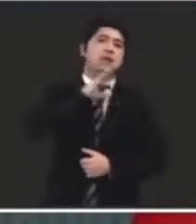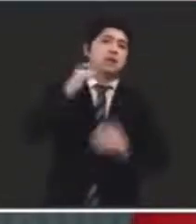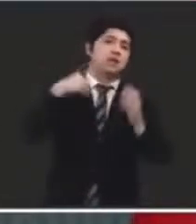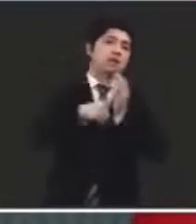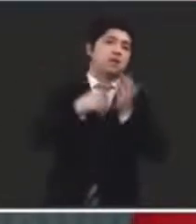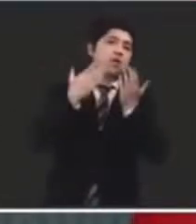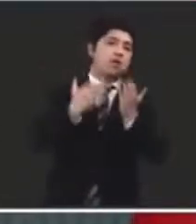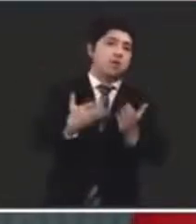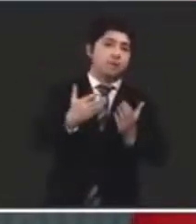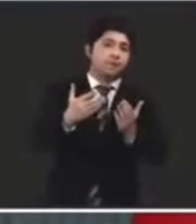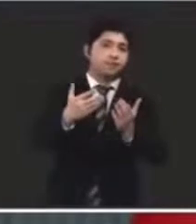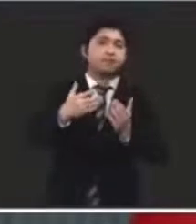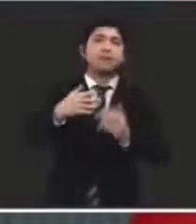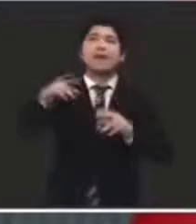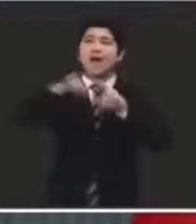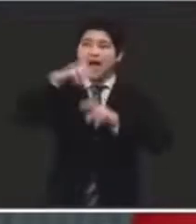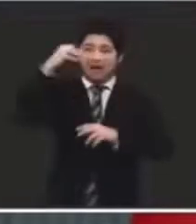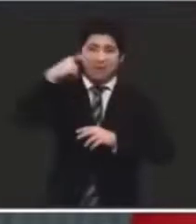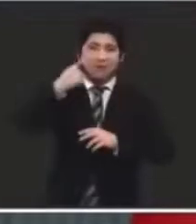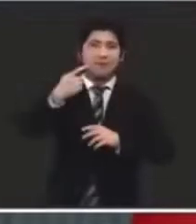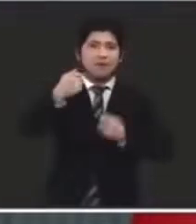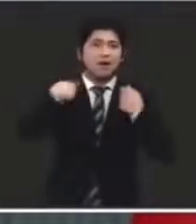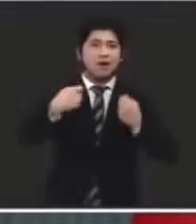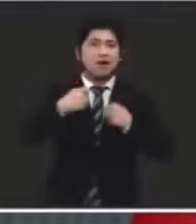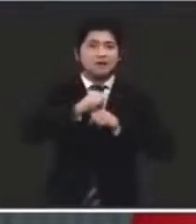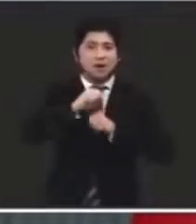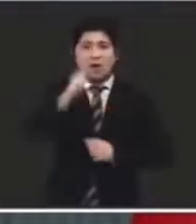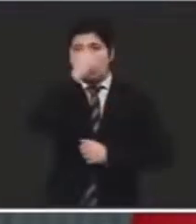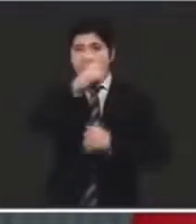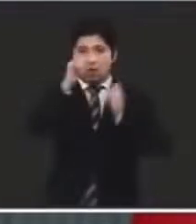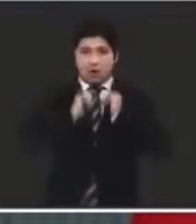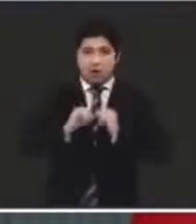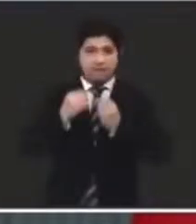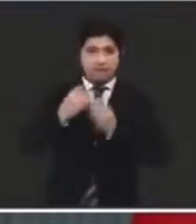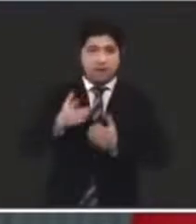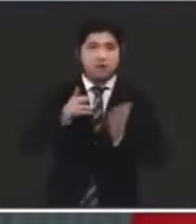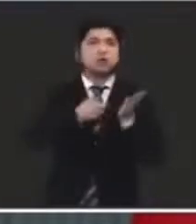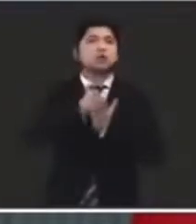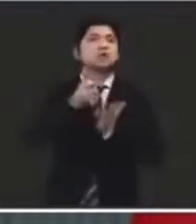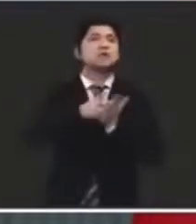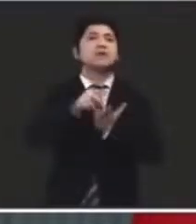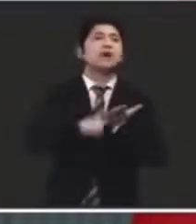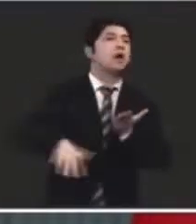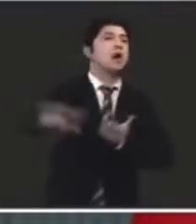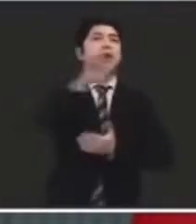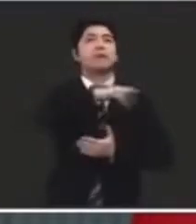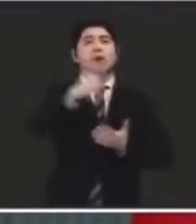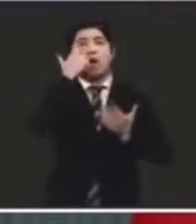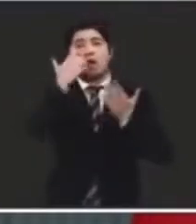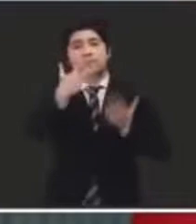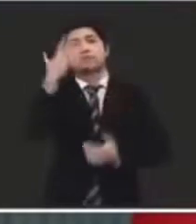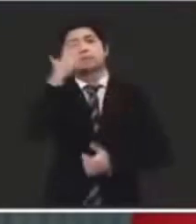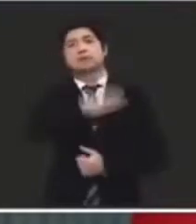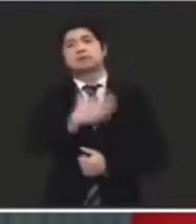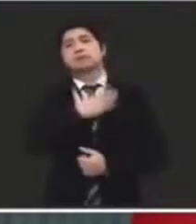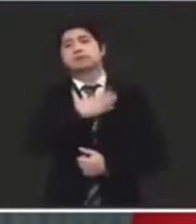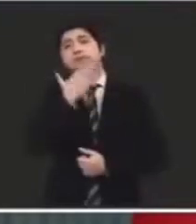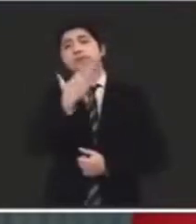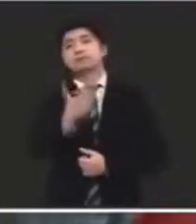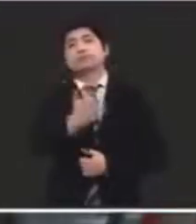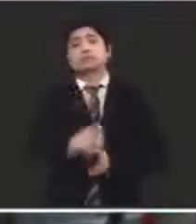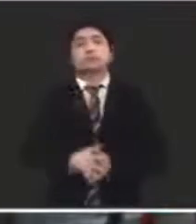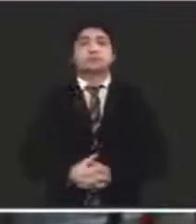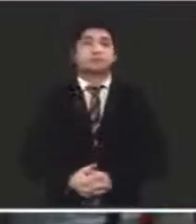enerji maliyetleri ile ilgili bu kolaylıkların çiftçilerimize hayırlı olmasını diliyorum